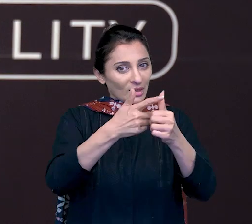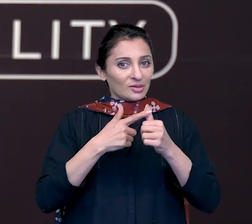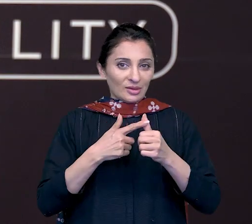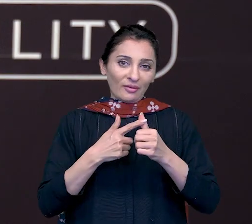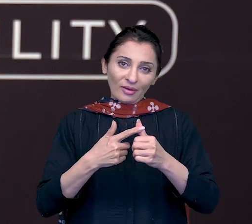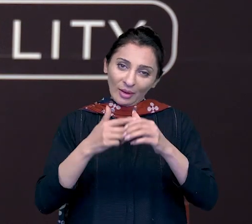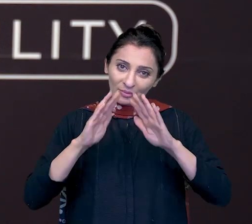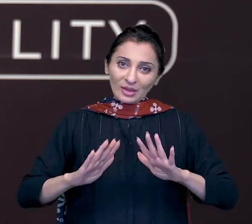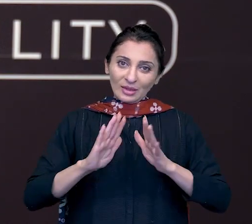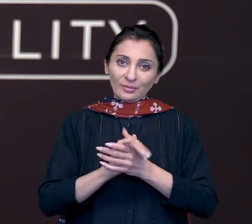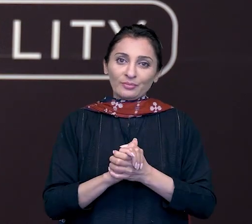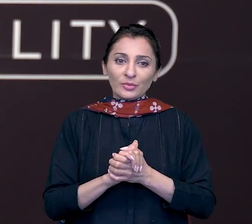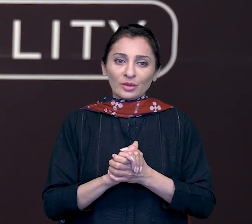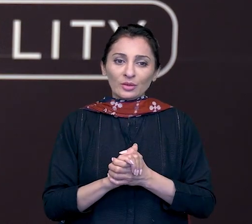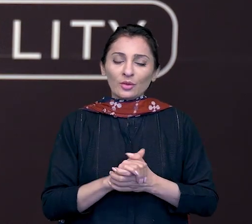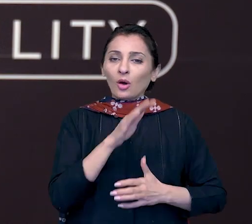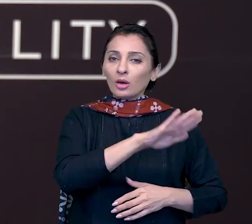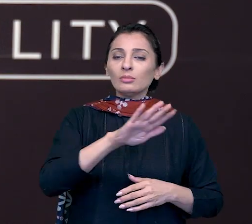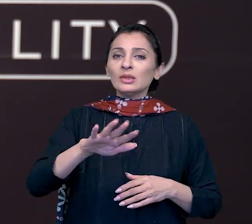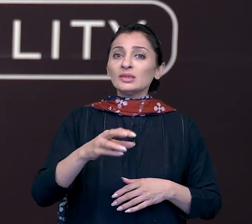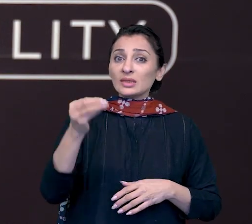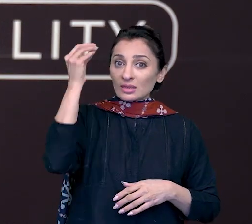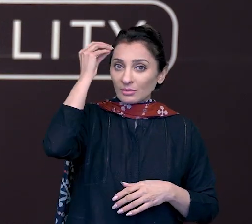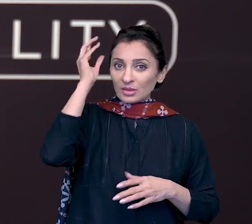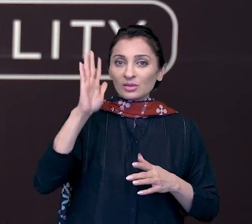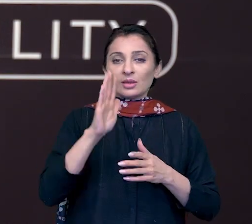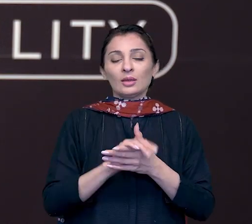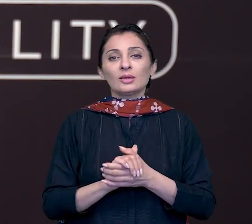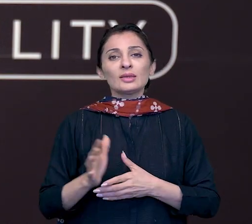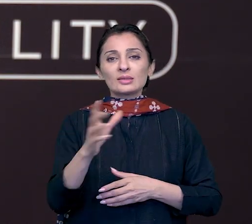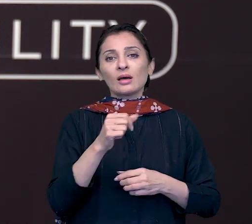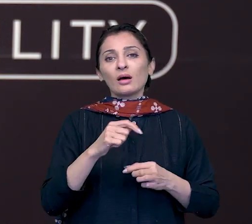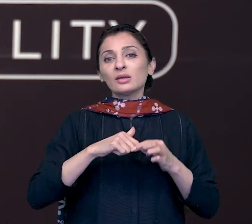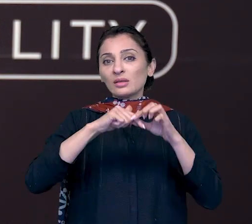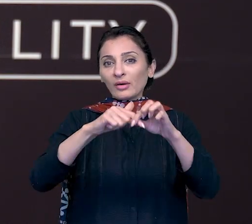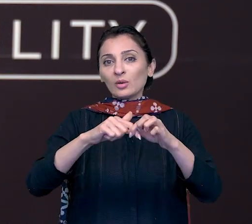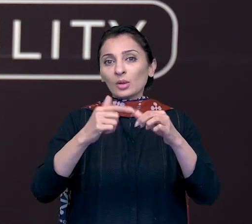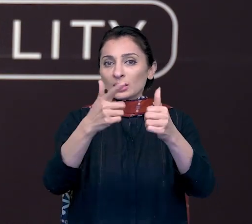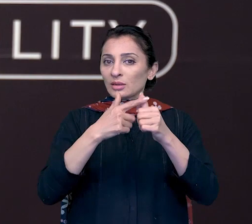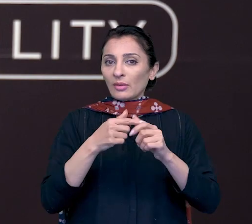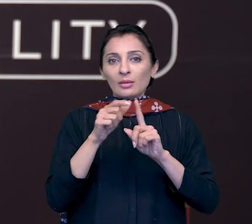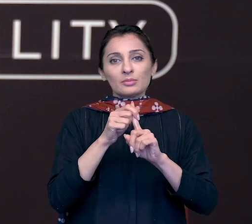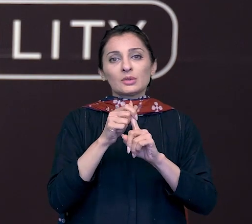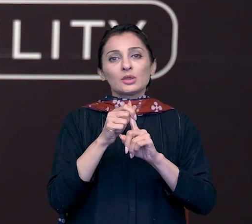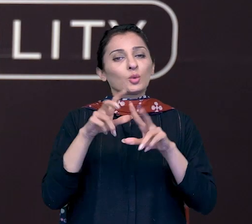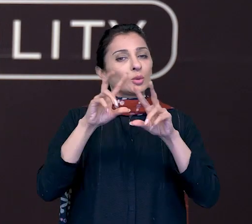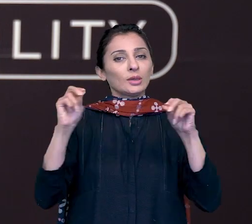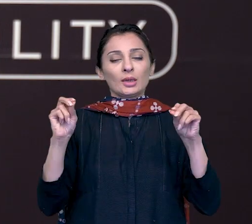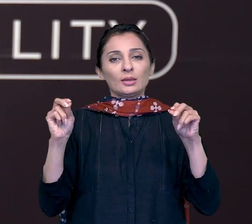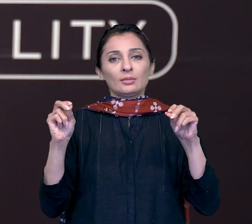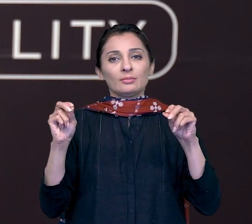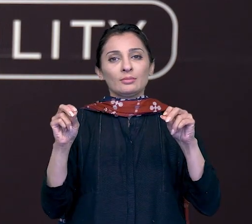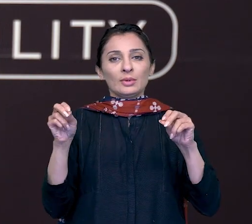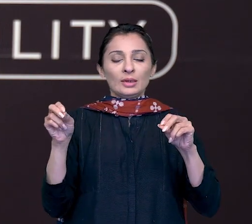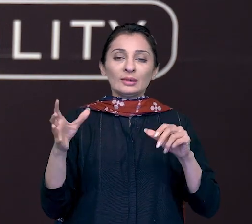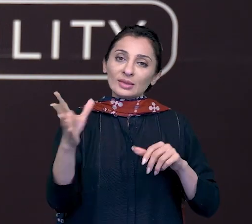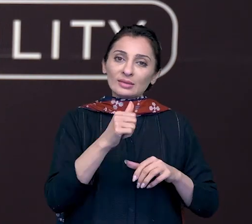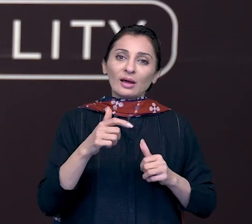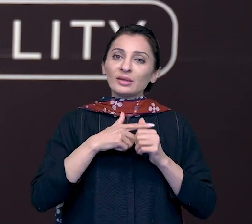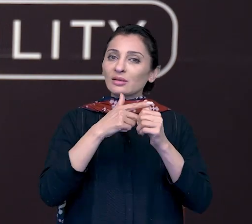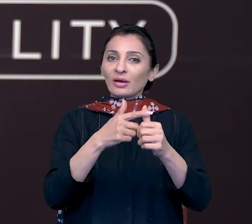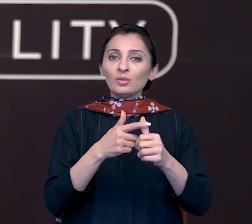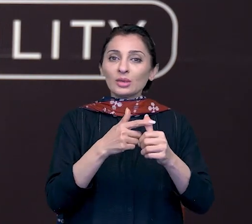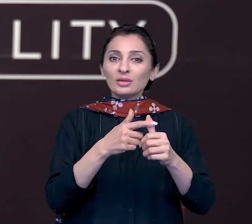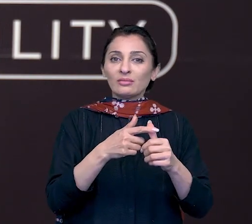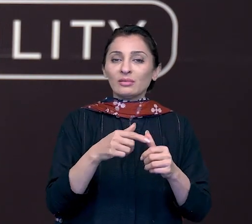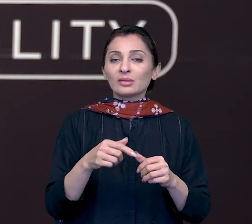کے ان سوالوں کو ایڈریس کیا، اور وہ اس چیز کو سمجھتے ہیں کہ ضروری نہیں کہ ہر سوال کا جواب ہو. یہ کچھ ایسے سوالات ہیں جن